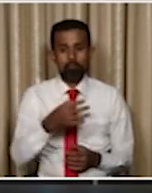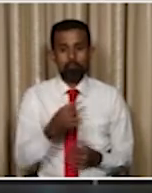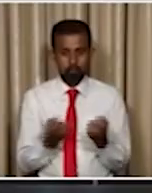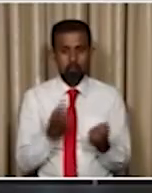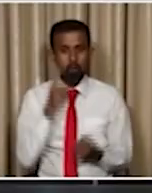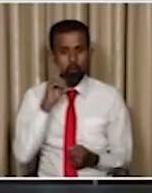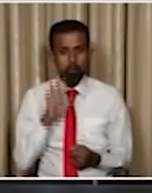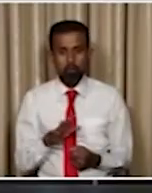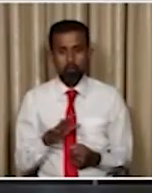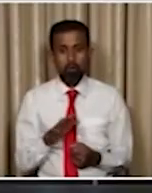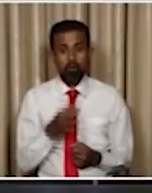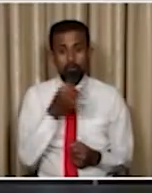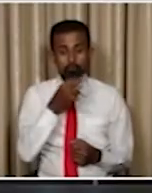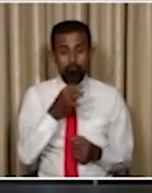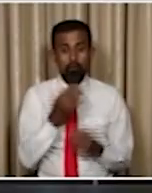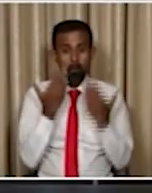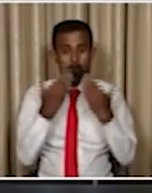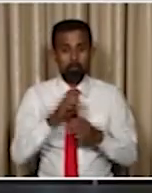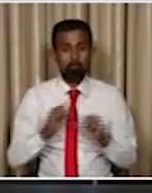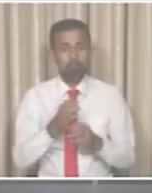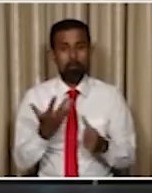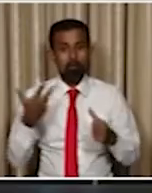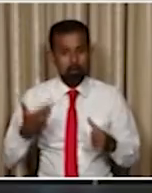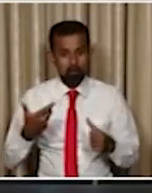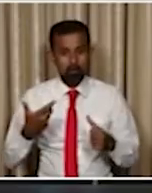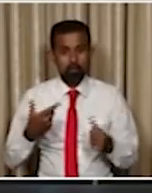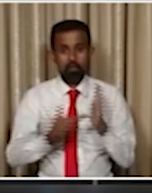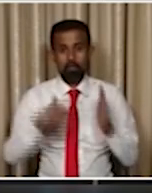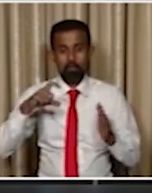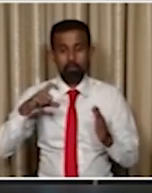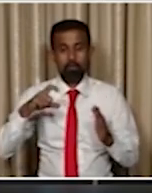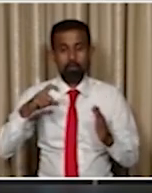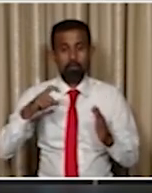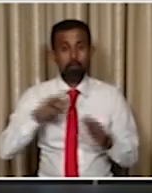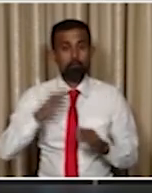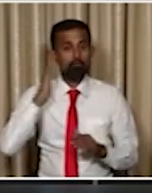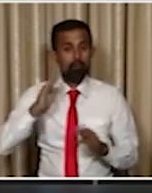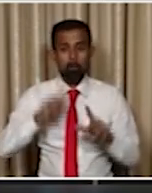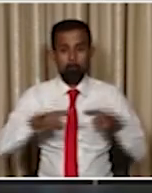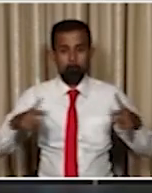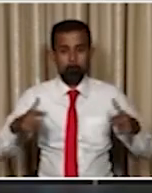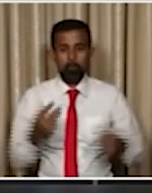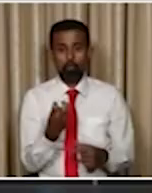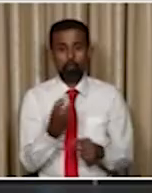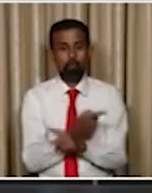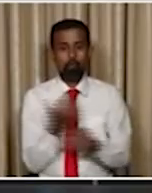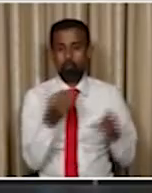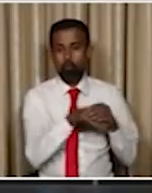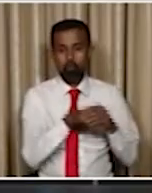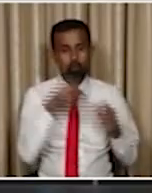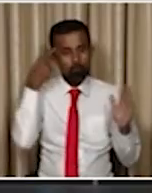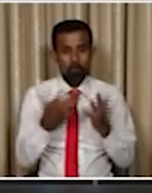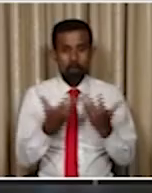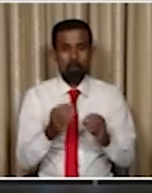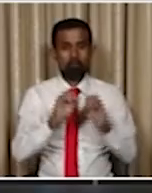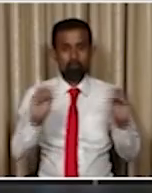පටන් ගන්නවා. රසායන විද්‍යාව, භෞතික විද්‍යාව, ජීව විද්‍යාව, ගණිතය, තාක්ෂණ වේදයේ සහ විදේශ භාෂා පිළිබඳව 3000ක් බඳවා ගන්න විභාග ප්‍රතිඵල